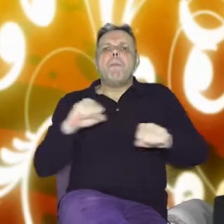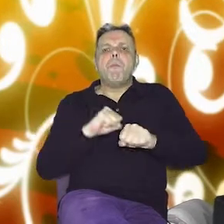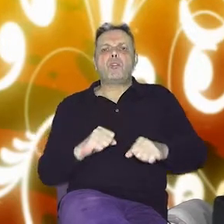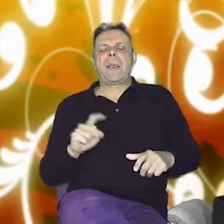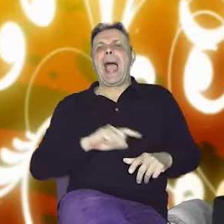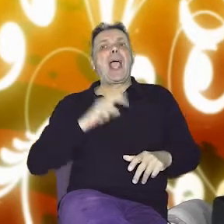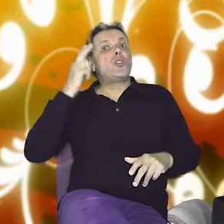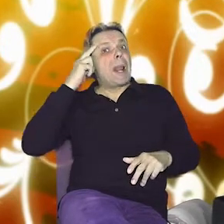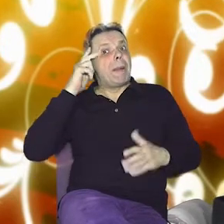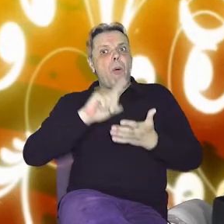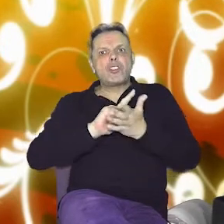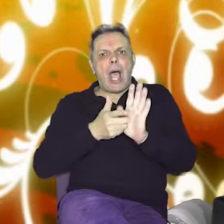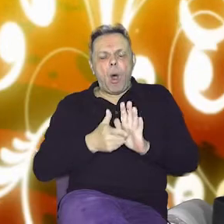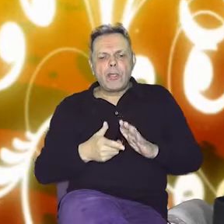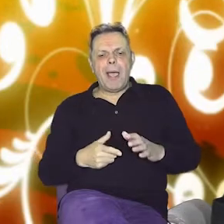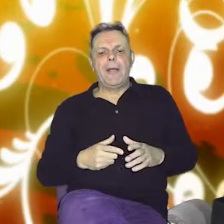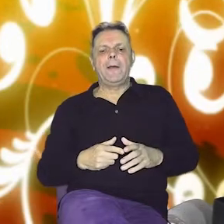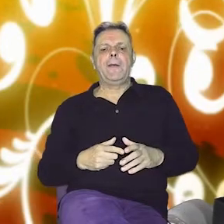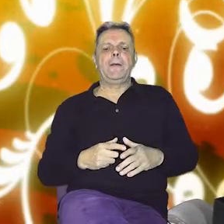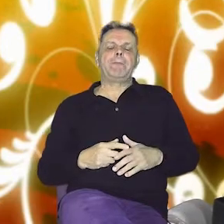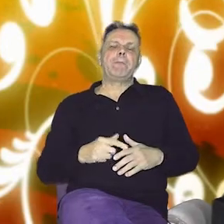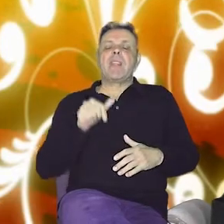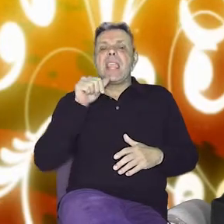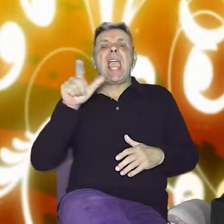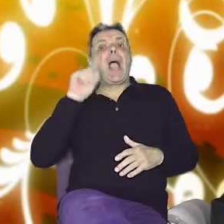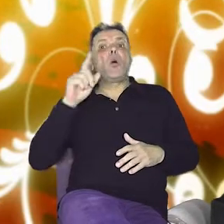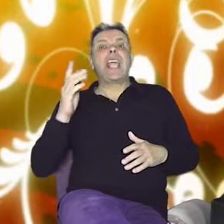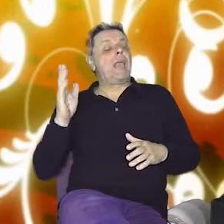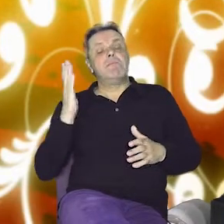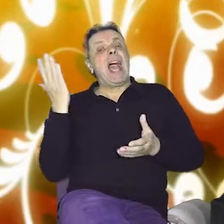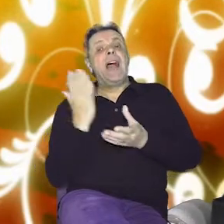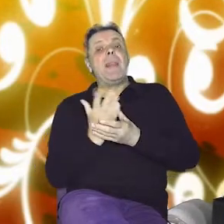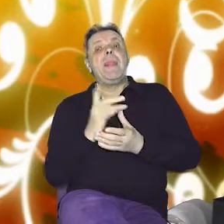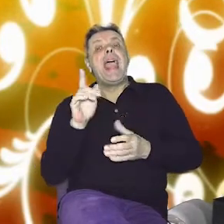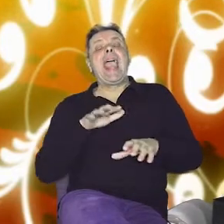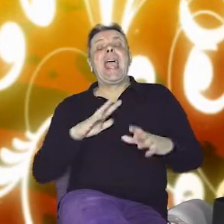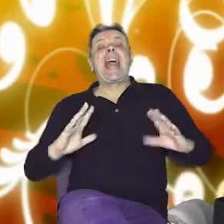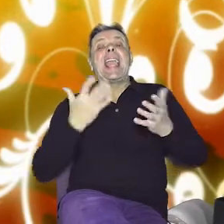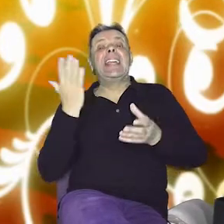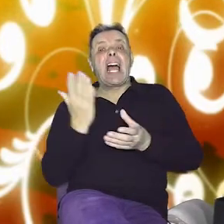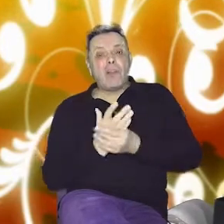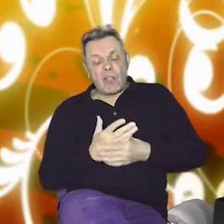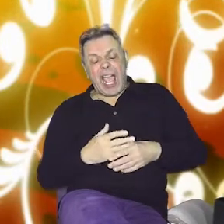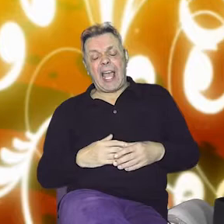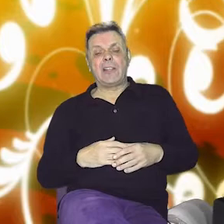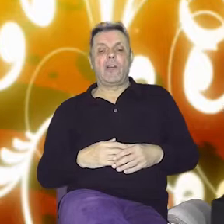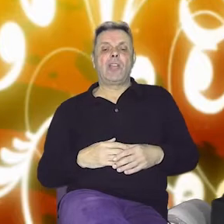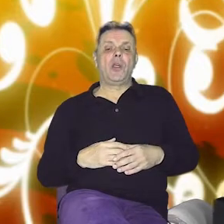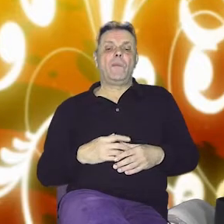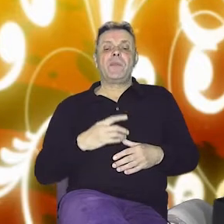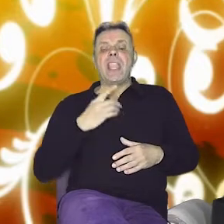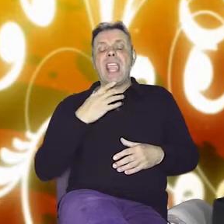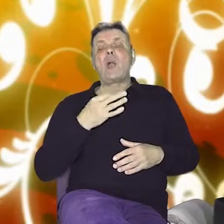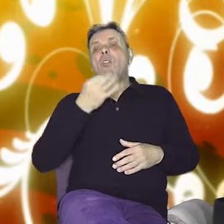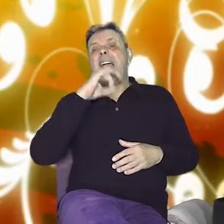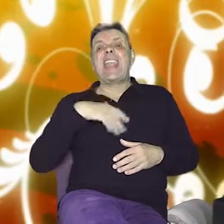te prepozna odmah, onu sekundu, ako se adekvatno ne reagira, ako taj kemoterapeutik, jel, taj lijek,